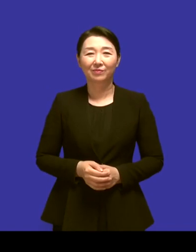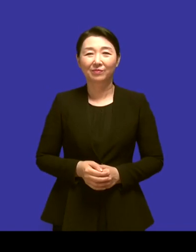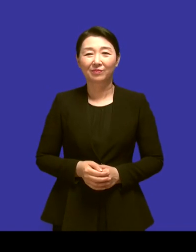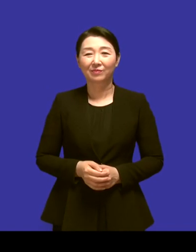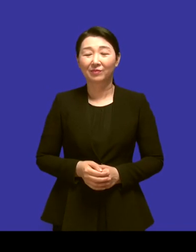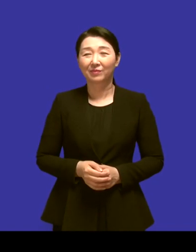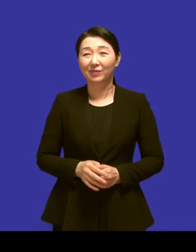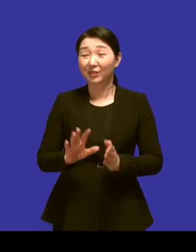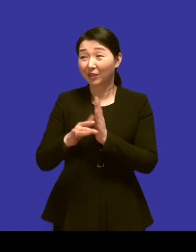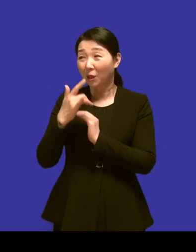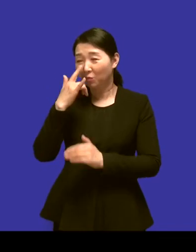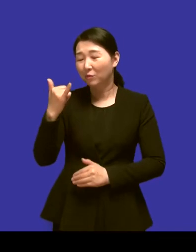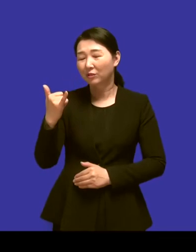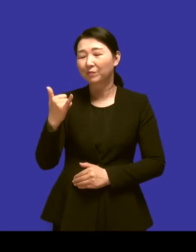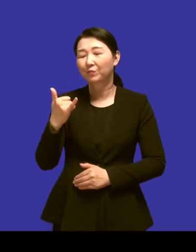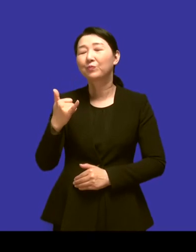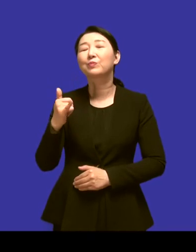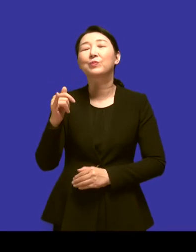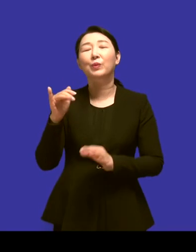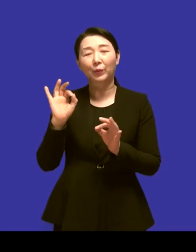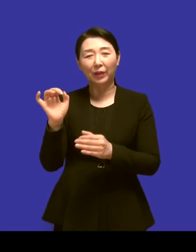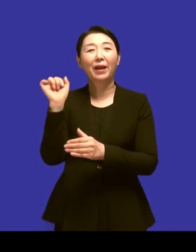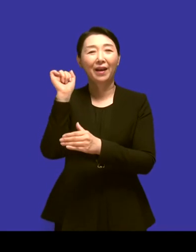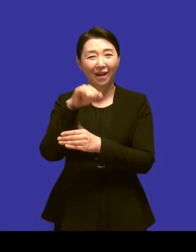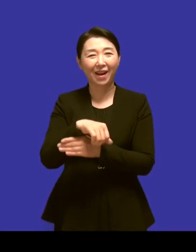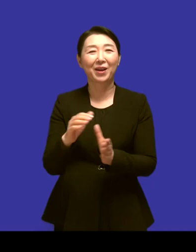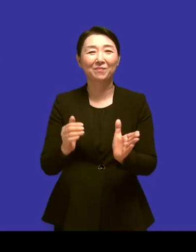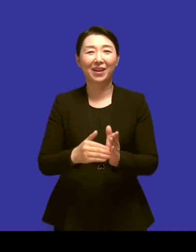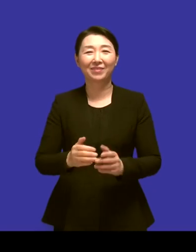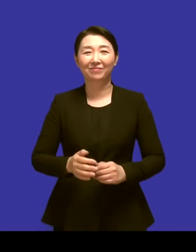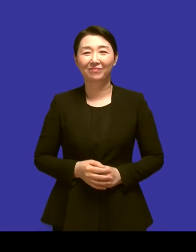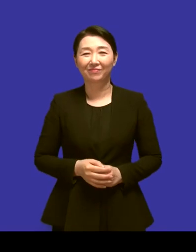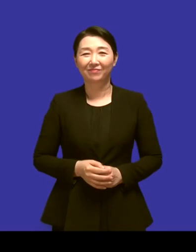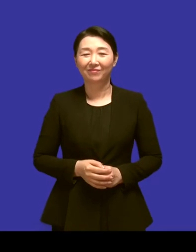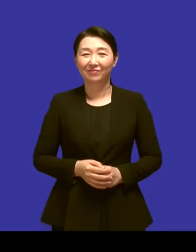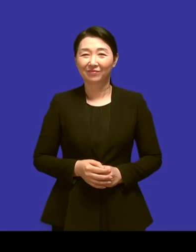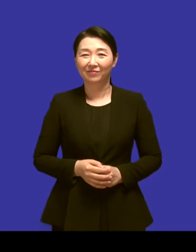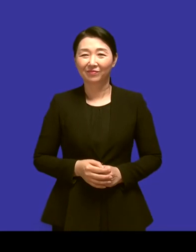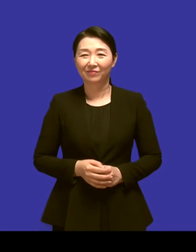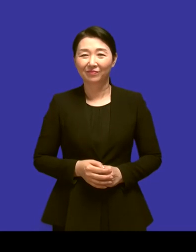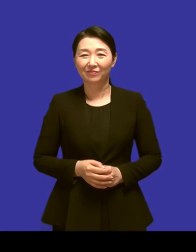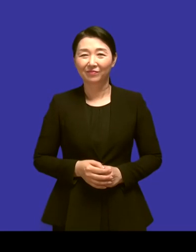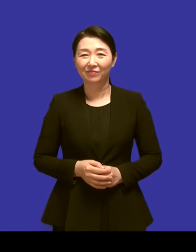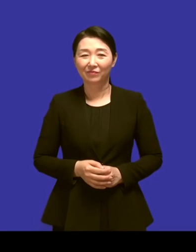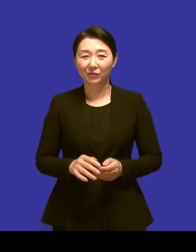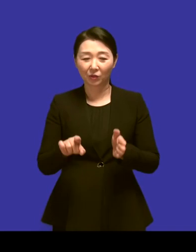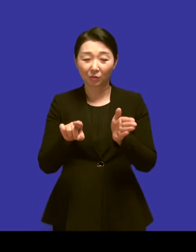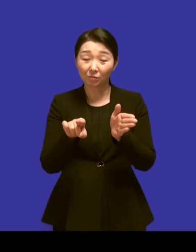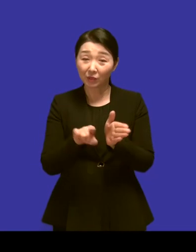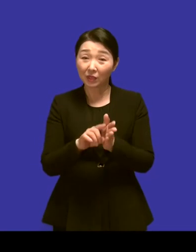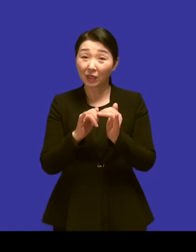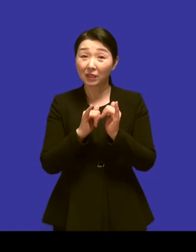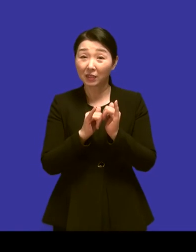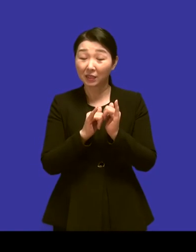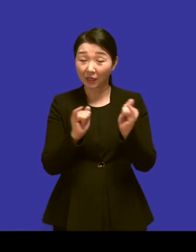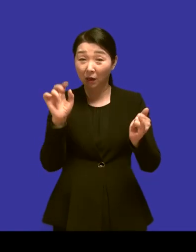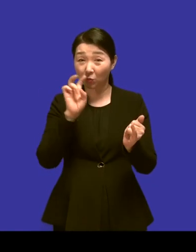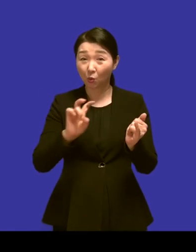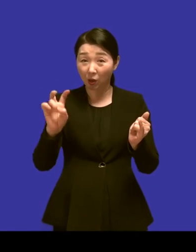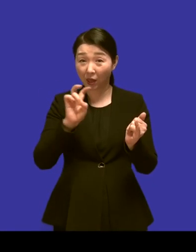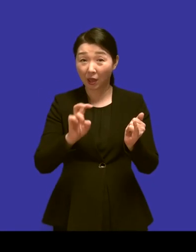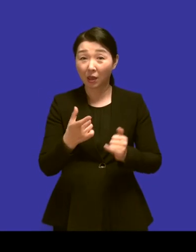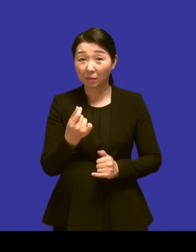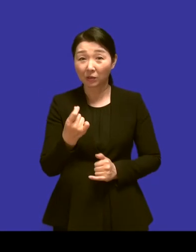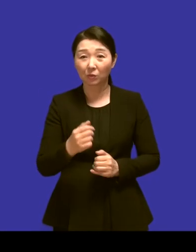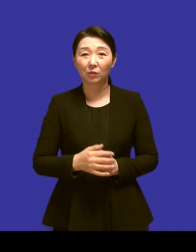그래 그러면 하거라 이렇게 허락을 해주셨어요. 그럼 이제 크리스찬 어떻게 보면 크리스찬 아티스트가 이제 꿈이 됐는데 이제